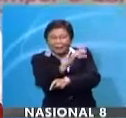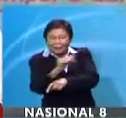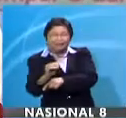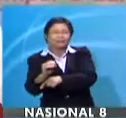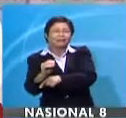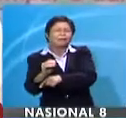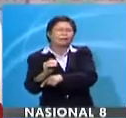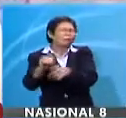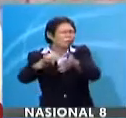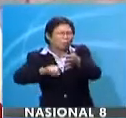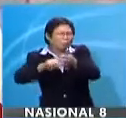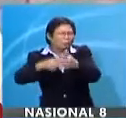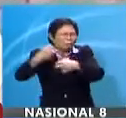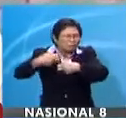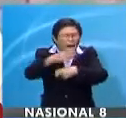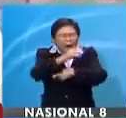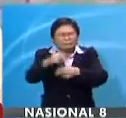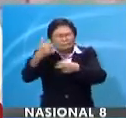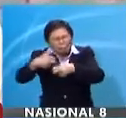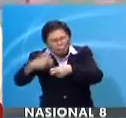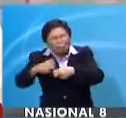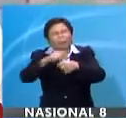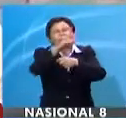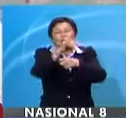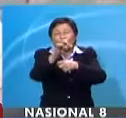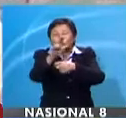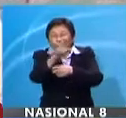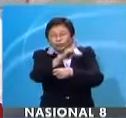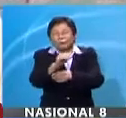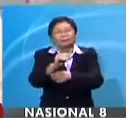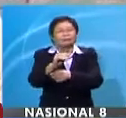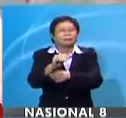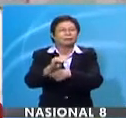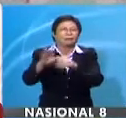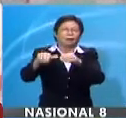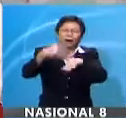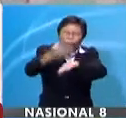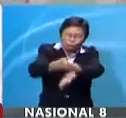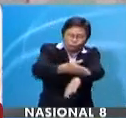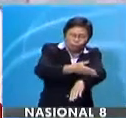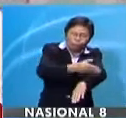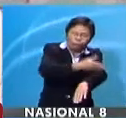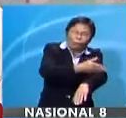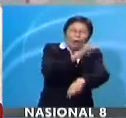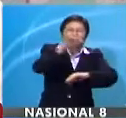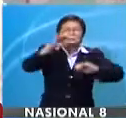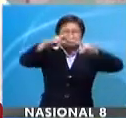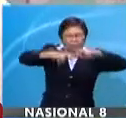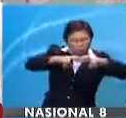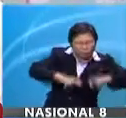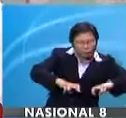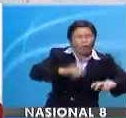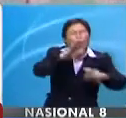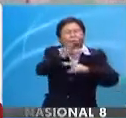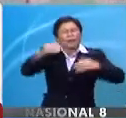what are the difficulties, the issues, where would be the added value? So to sort of analyze this and to have a